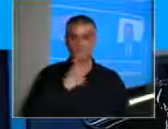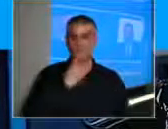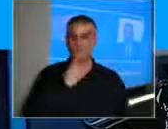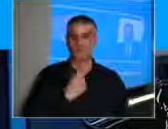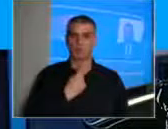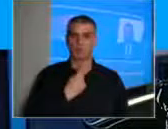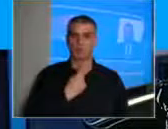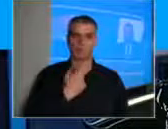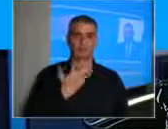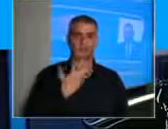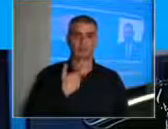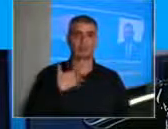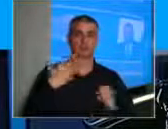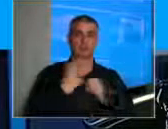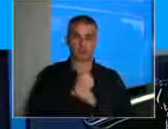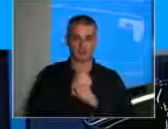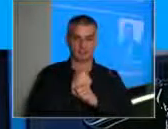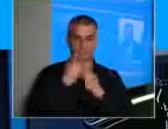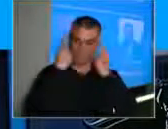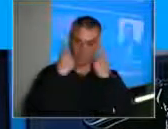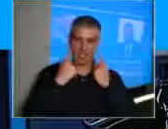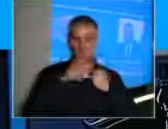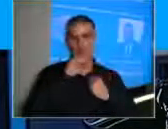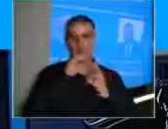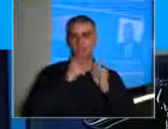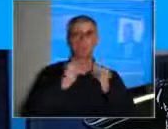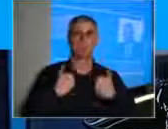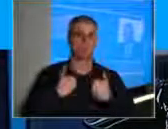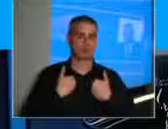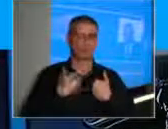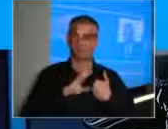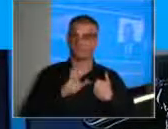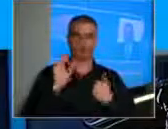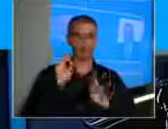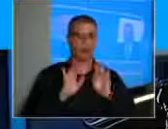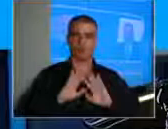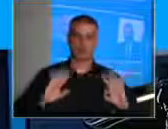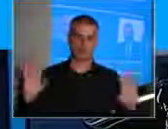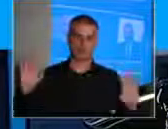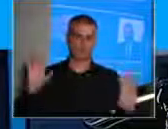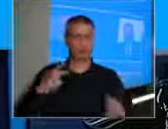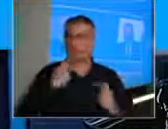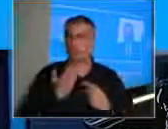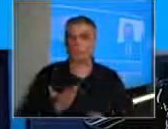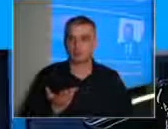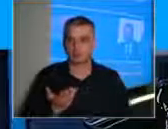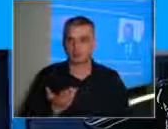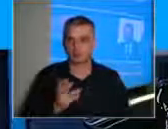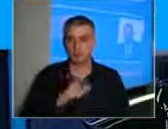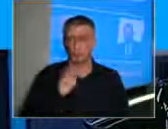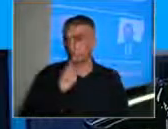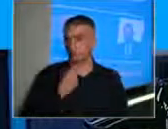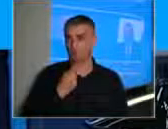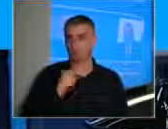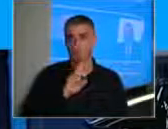אומר, כשננצח, החרדים ידברו איתנו בלי חרמות, אז מה אתה עונה לו? גם אומרים את זה